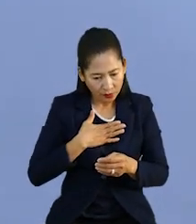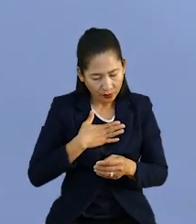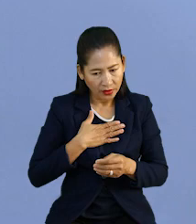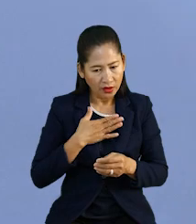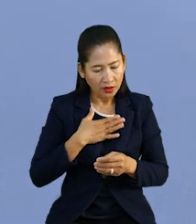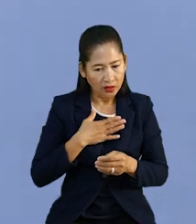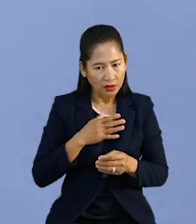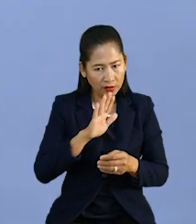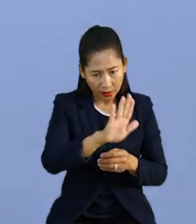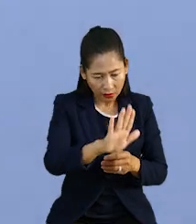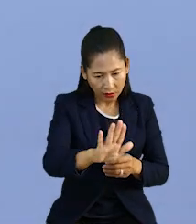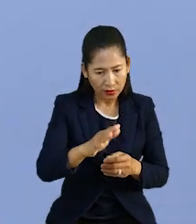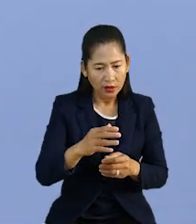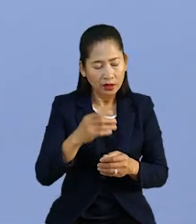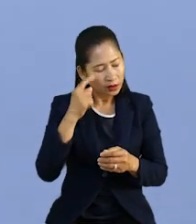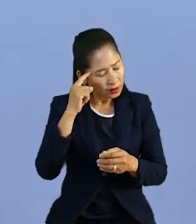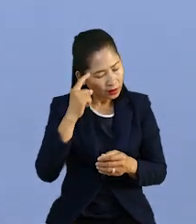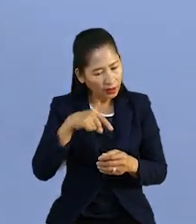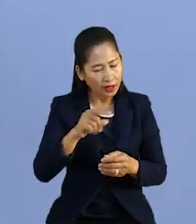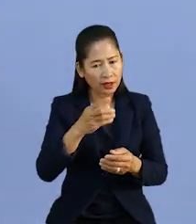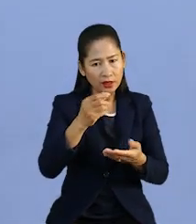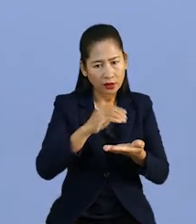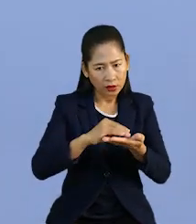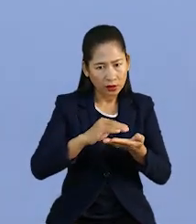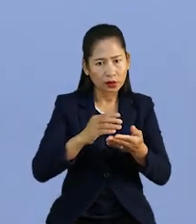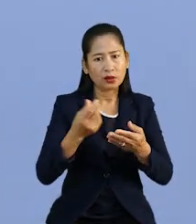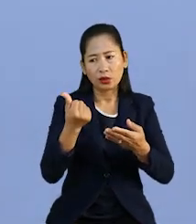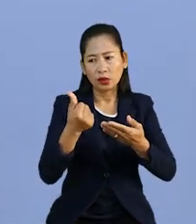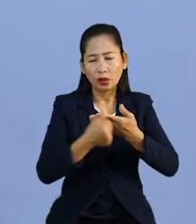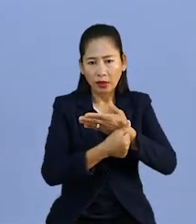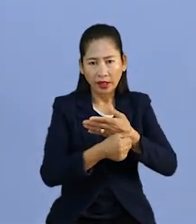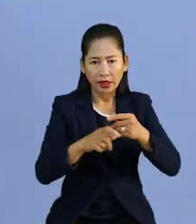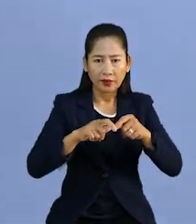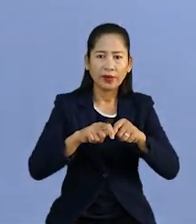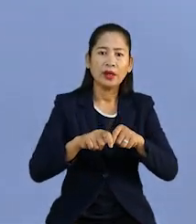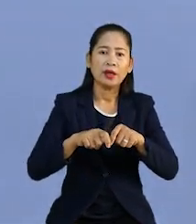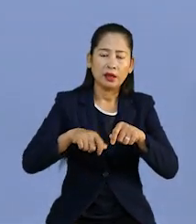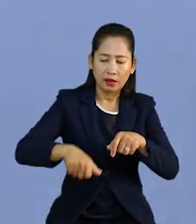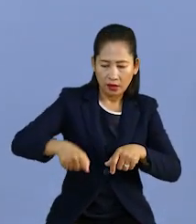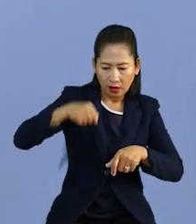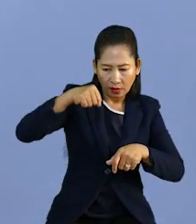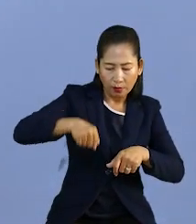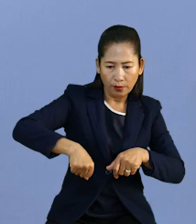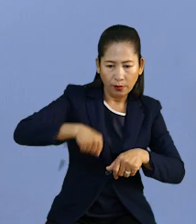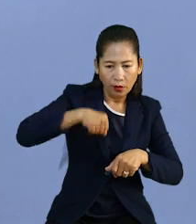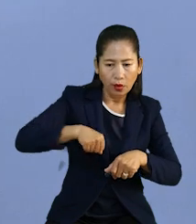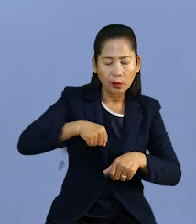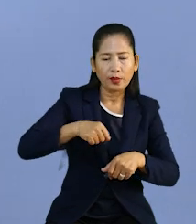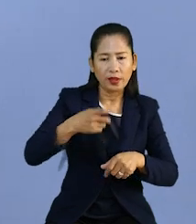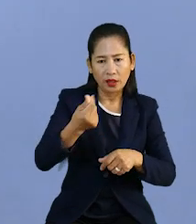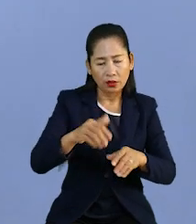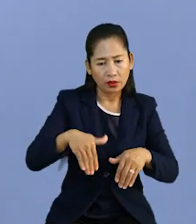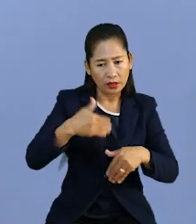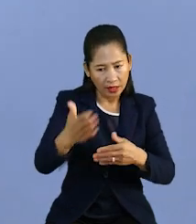chẳng con triệt thiệp mở thà ta đầm lấy rồi bỏ cả bộ nít chỉ muôi nâng prạ đai nè kêu ban hơi áo từ nè lụa